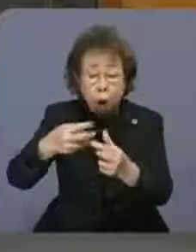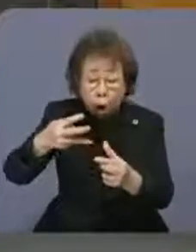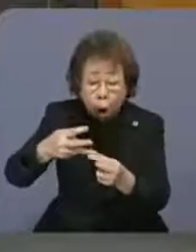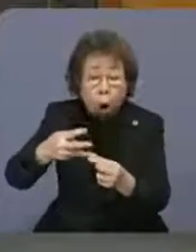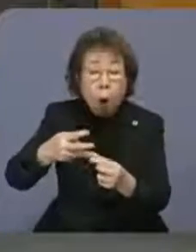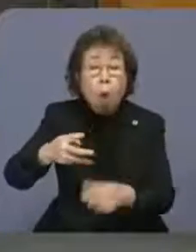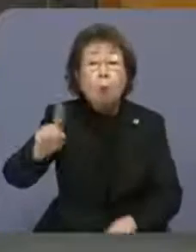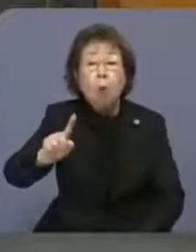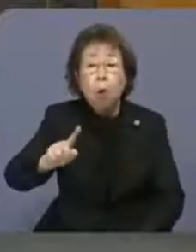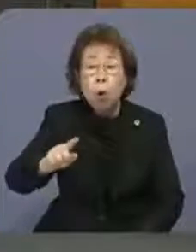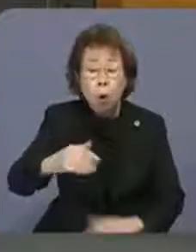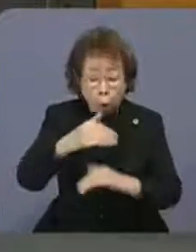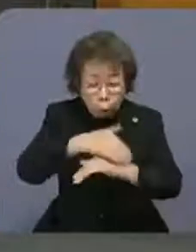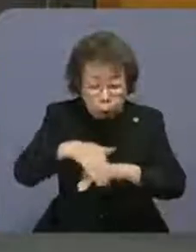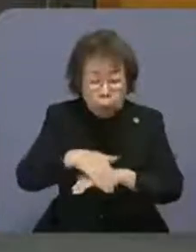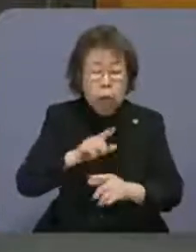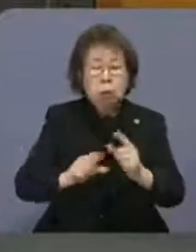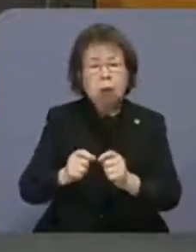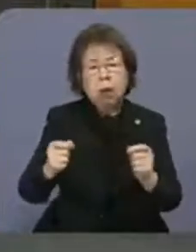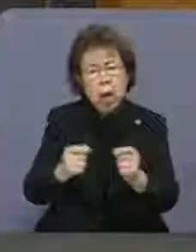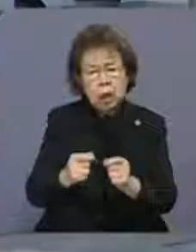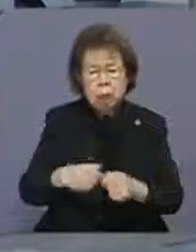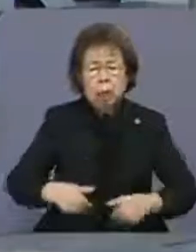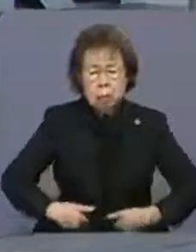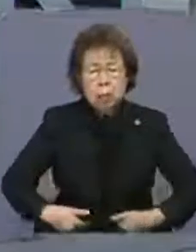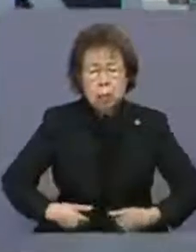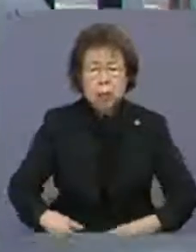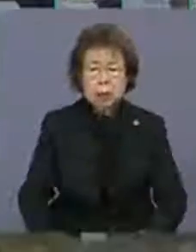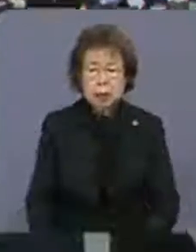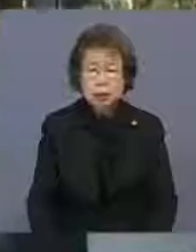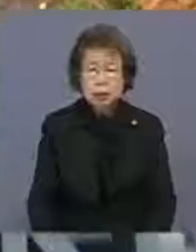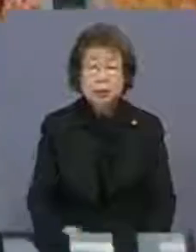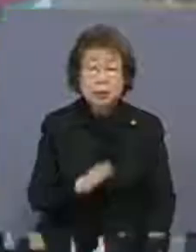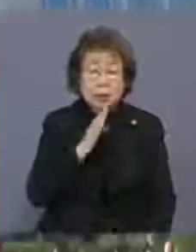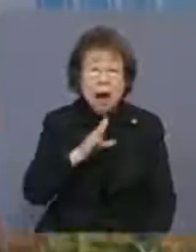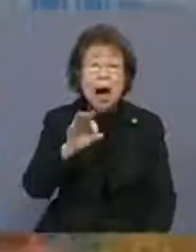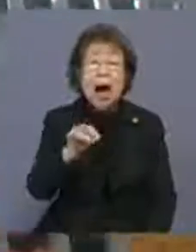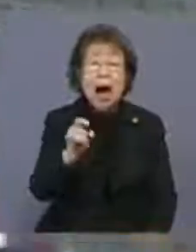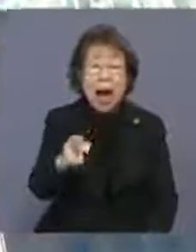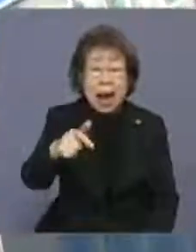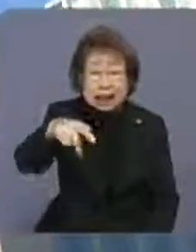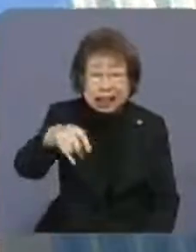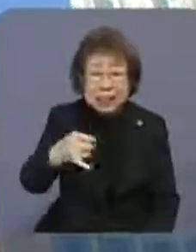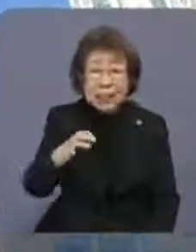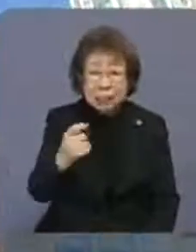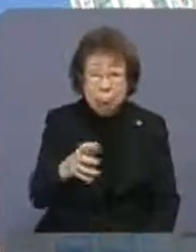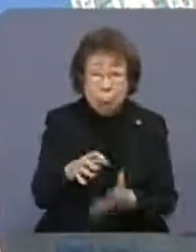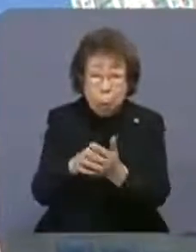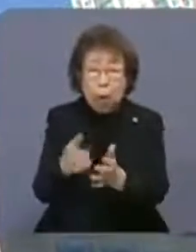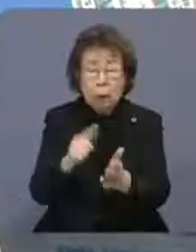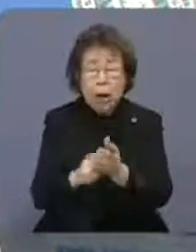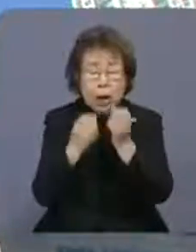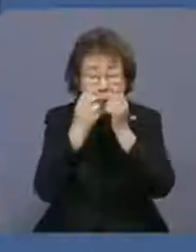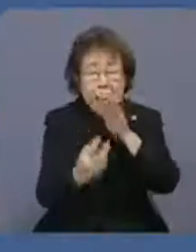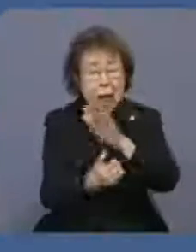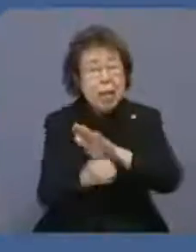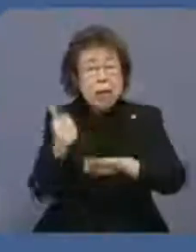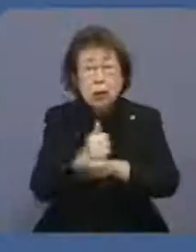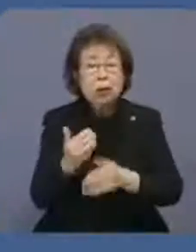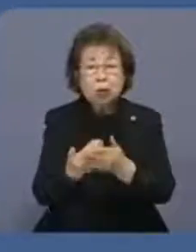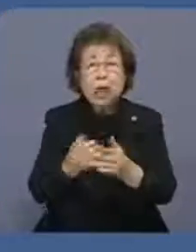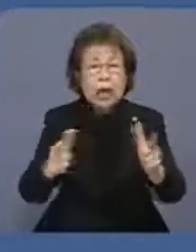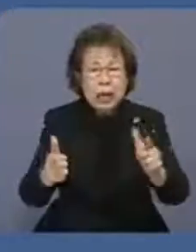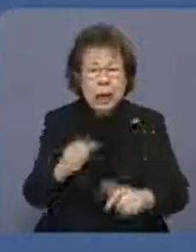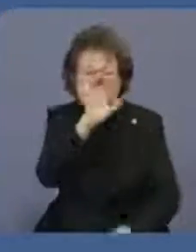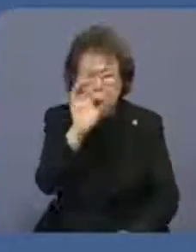할 것인지 이런 전략적인 접근이 더 필요하다고 생각합니다. 사실상 엑스포 몰아주기에 부산의 새 비전을 보여주기 어려운